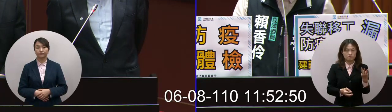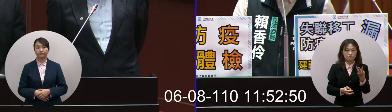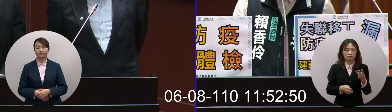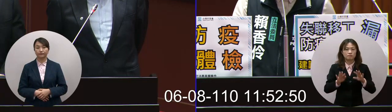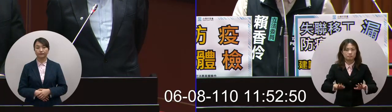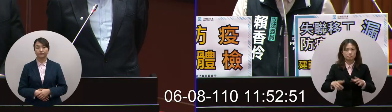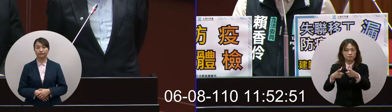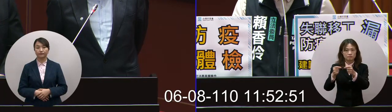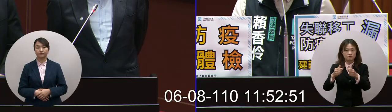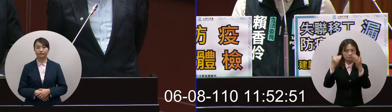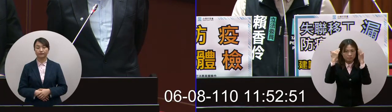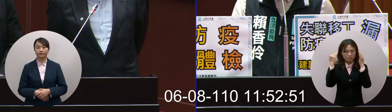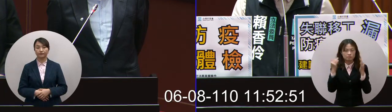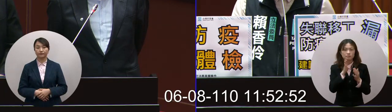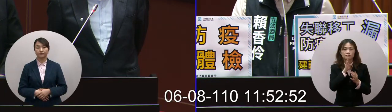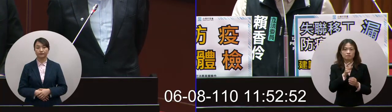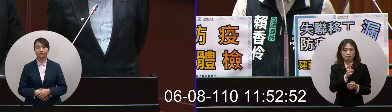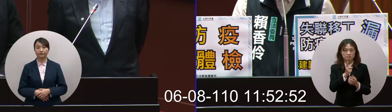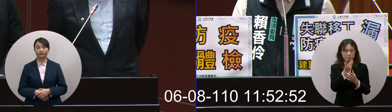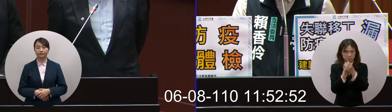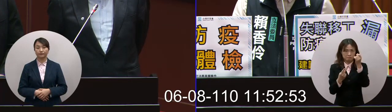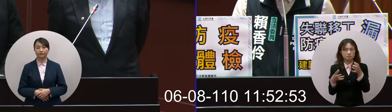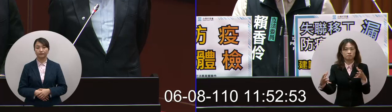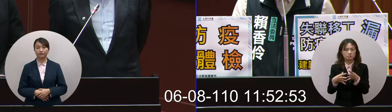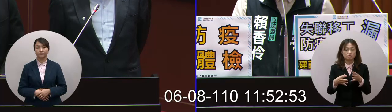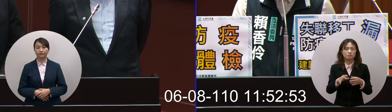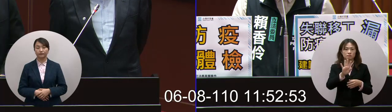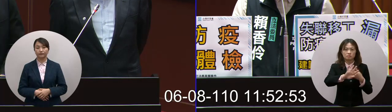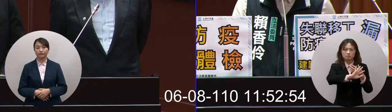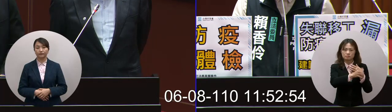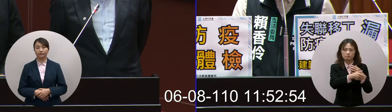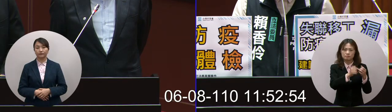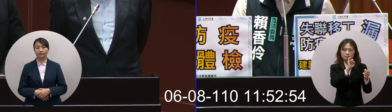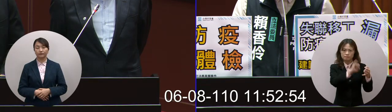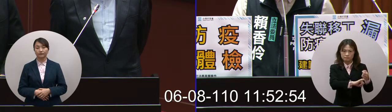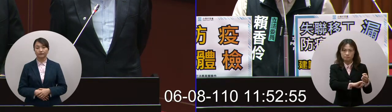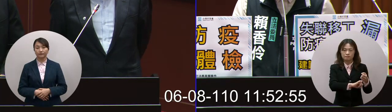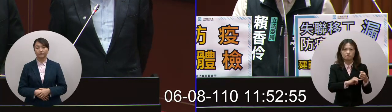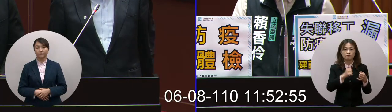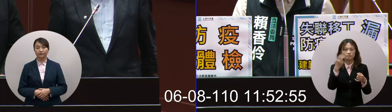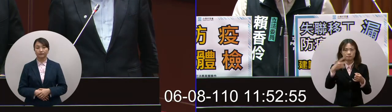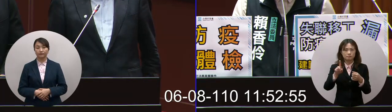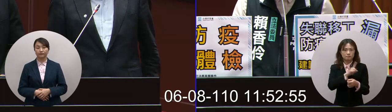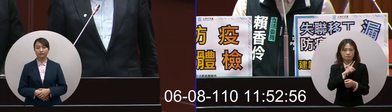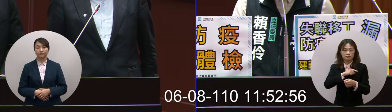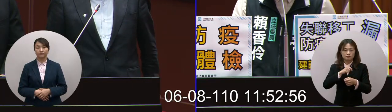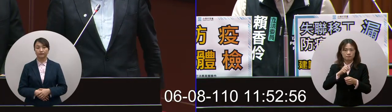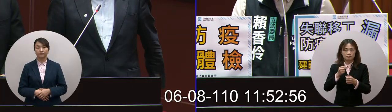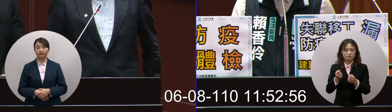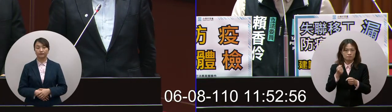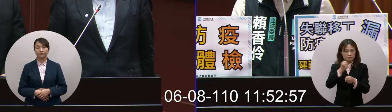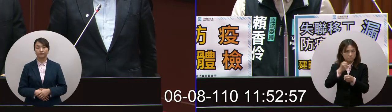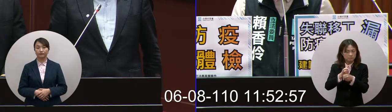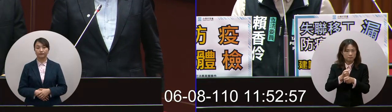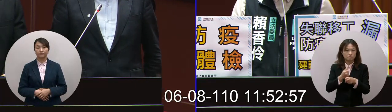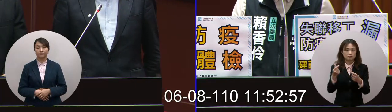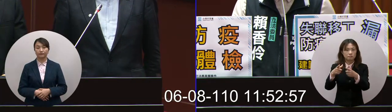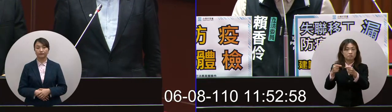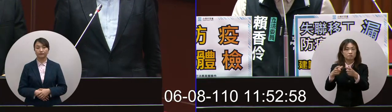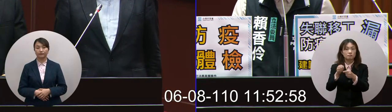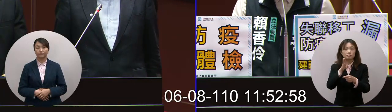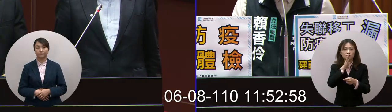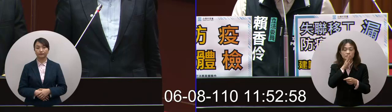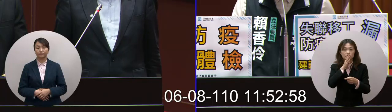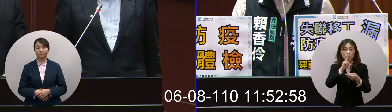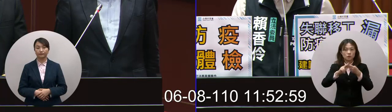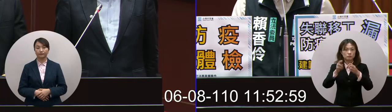取2种方式。包括有外购，当然也有自己的代购，代为生产的这个部分。像日本是在武田